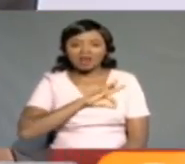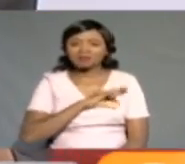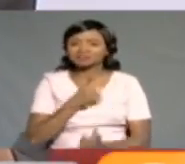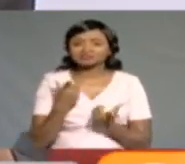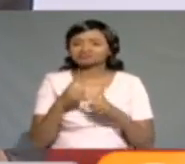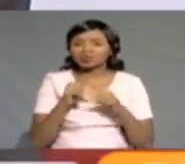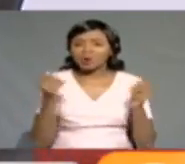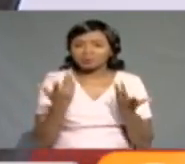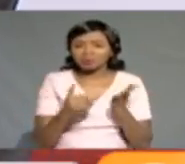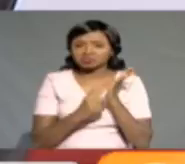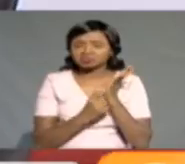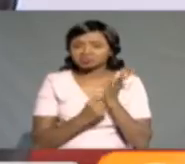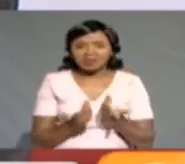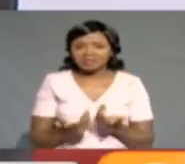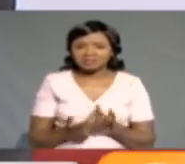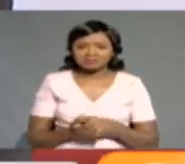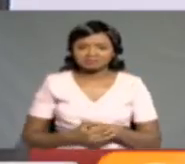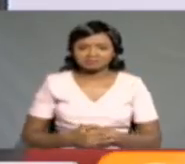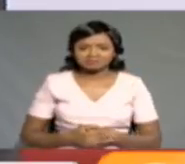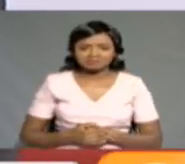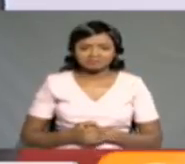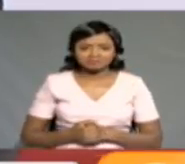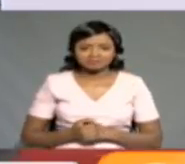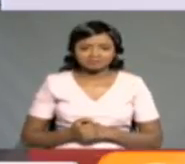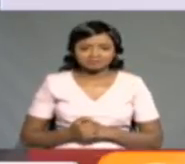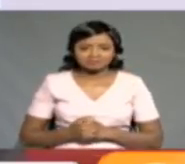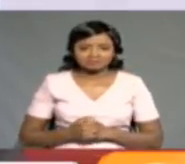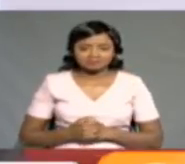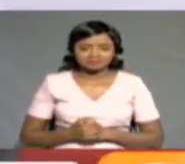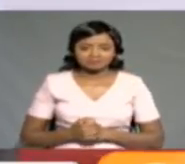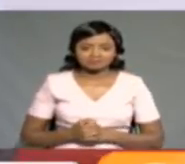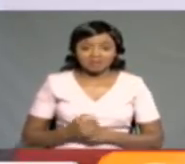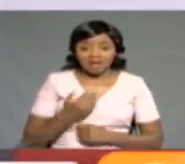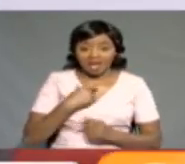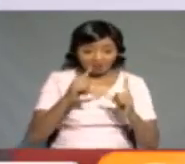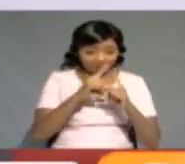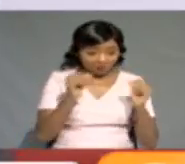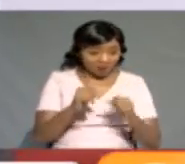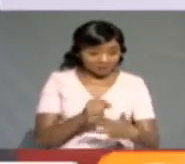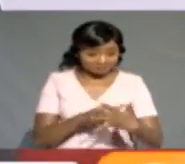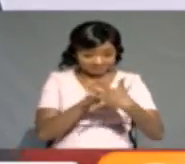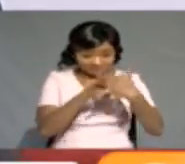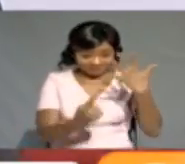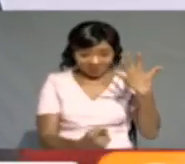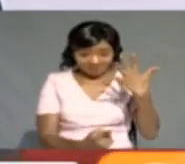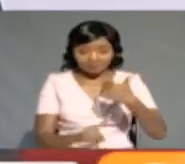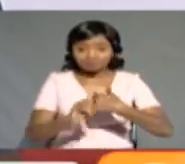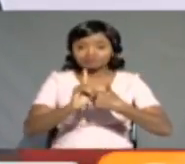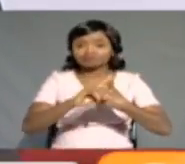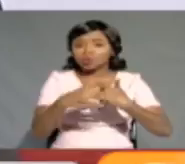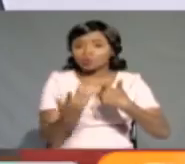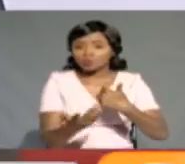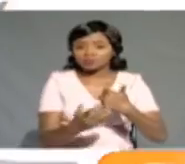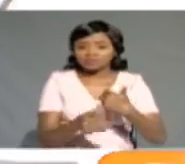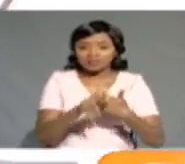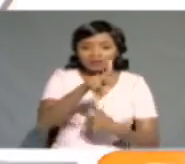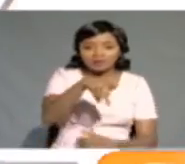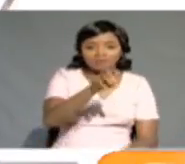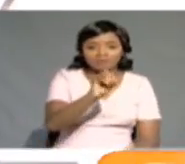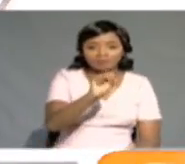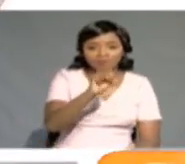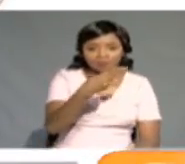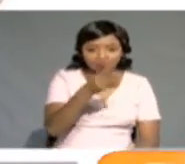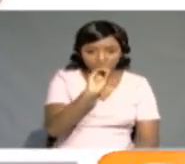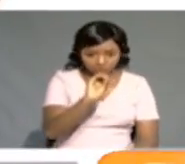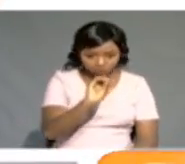allowance wamezitaka sana. Tena sana. Allowance ina majina kama matano, mpenzi mtazamaji. La kwanza tunaweza kusema ni posho.